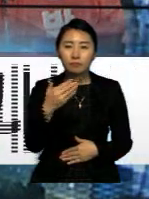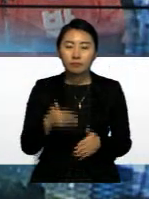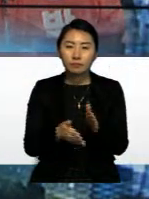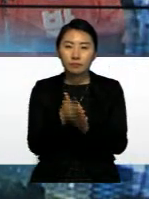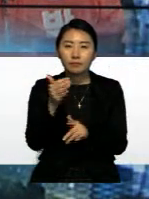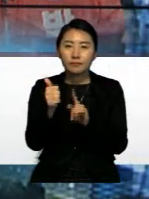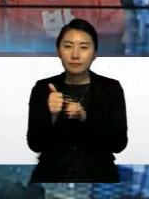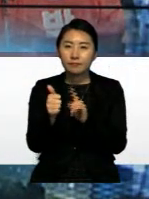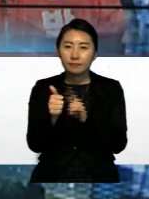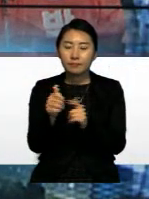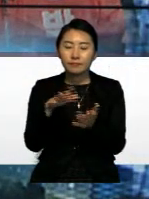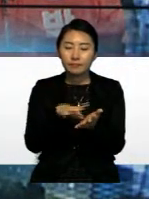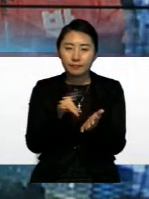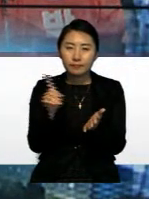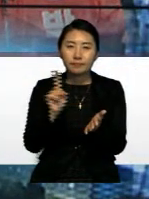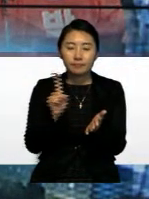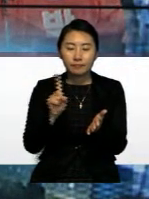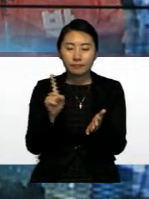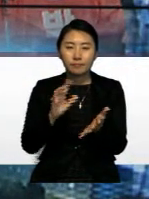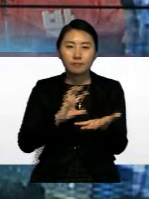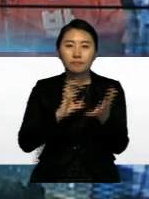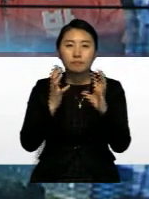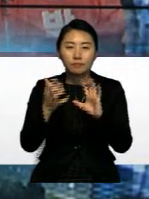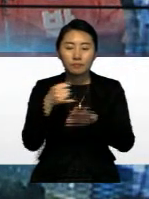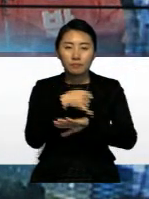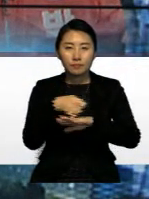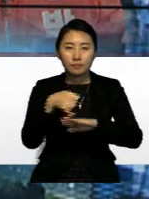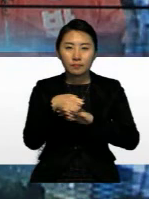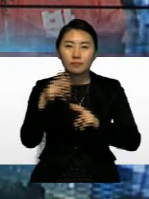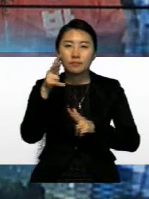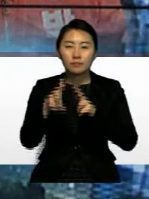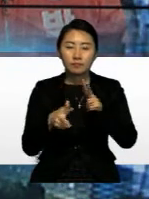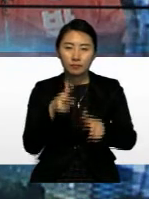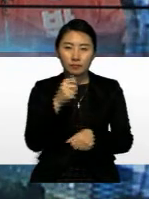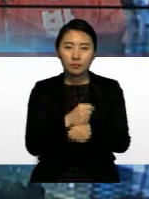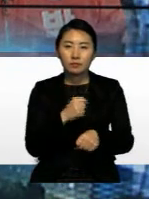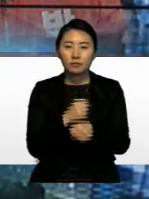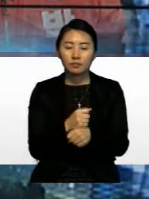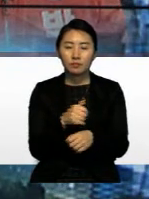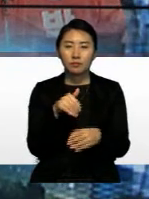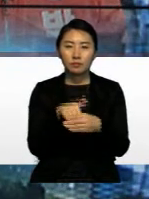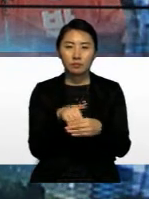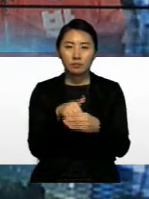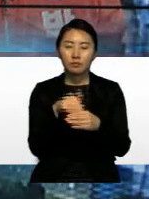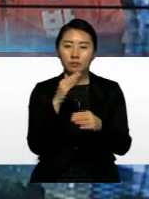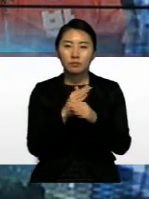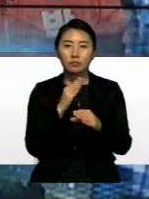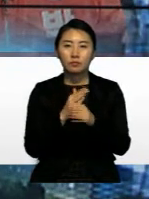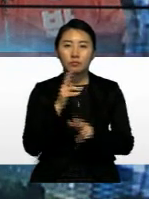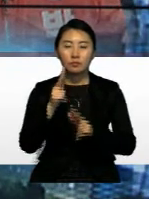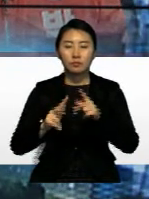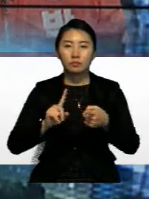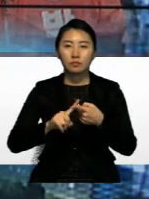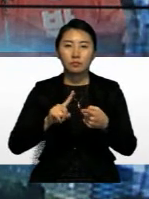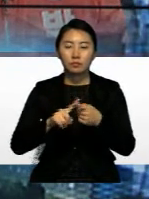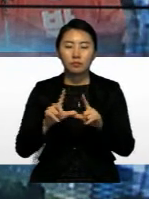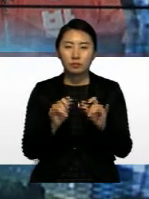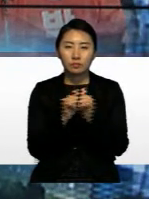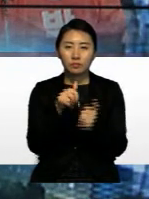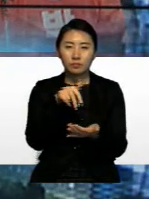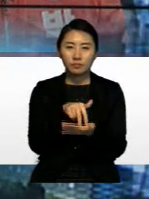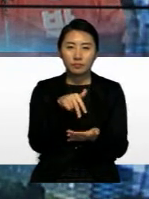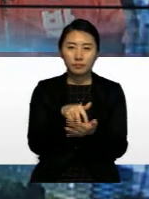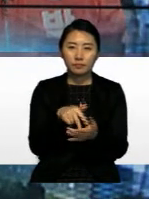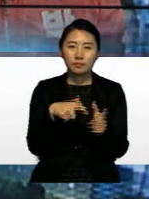구리시장 재선거의 핵심 쟁점은 구리 월드 디자인 시티 사업인데요. 선거가 중반으로 가면서 이 사업에 대한 후보들의